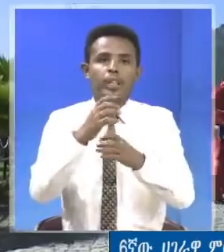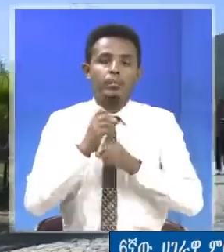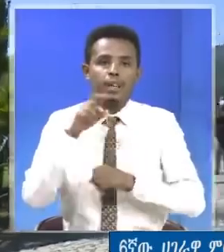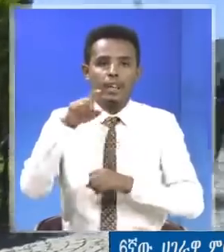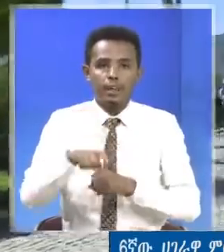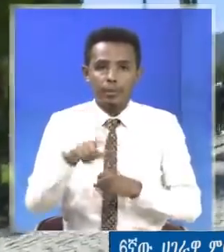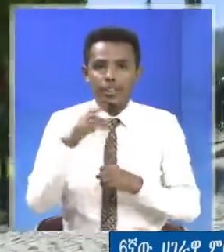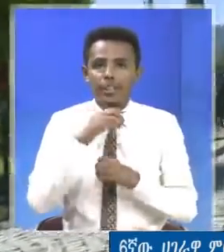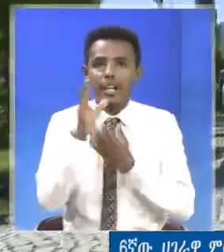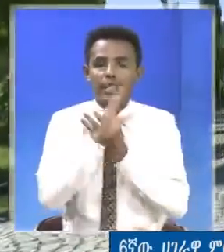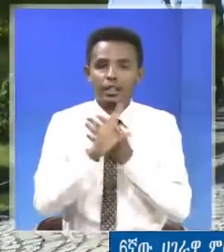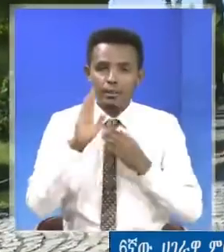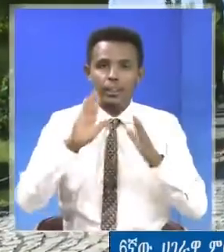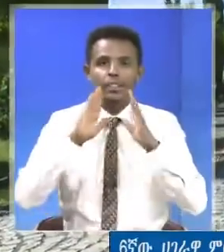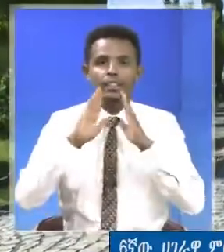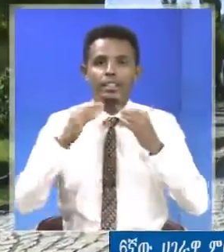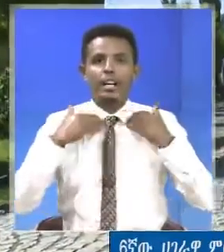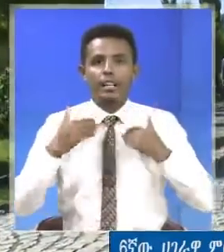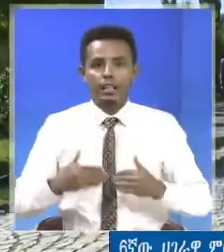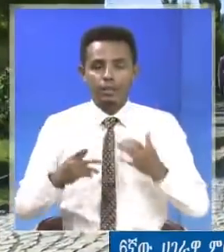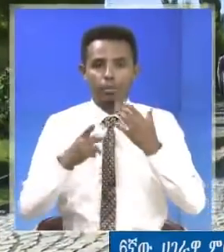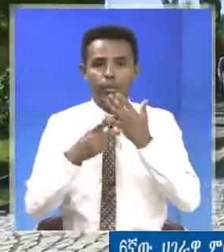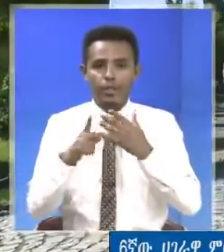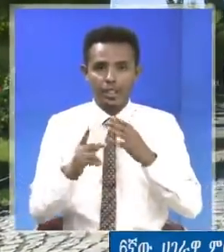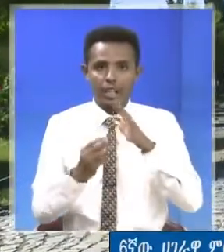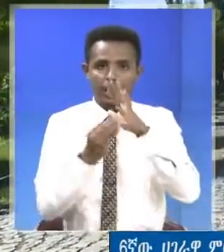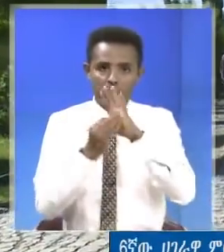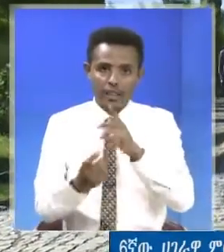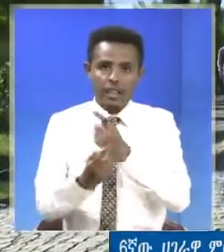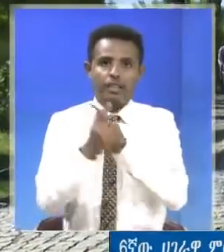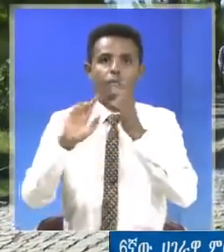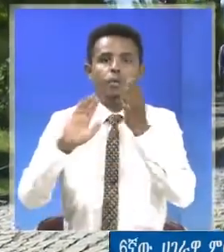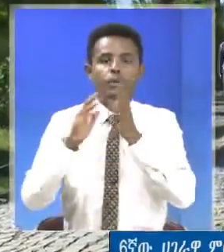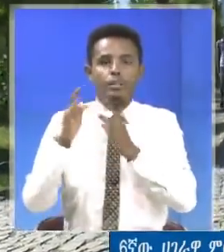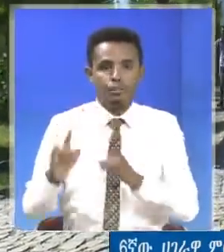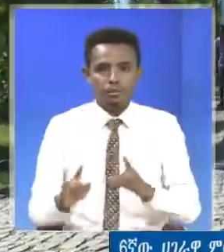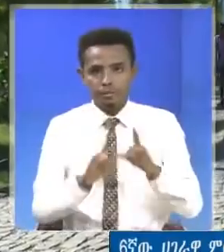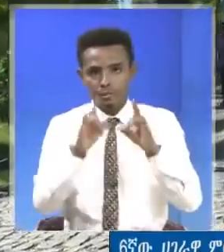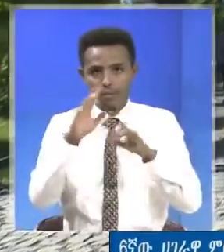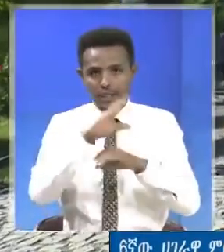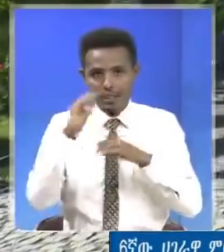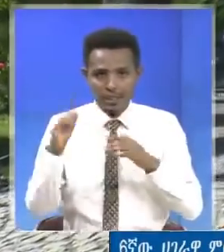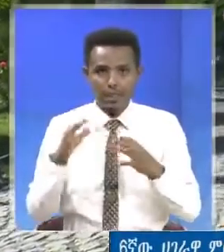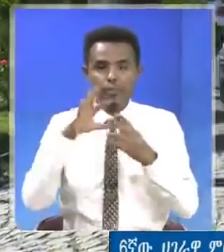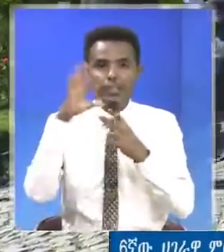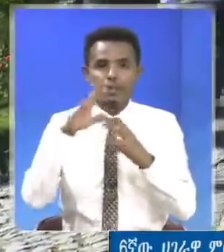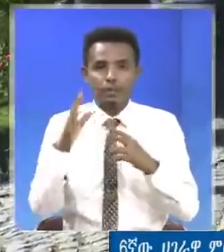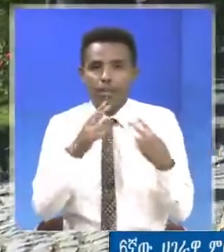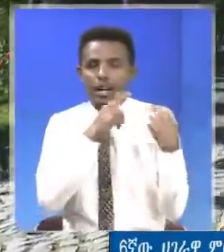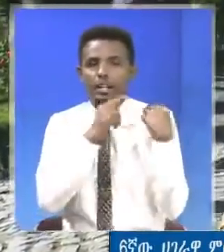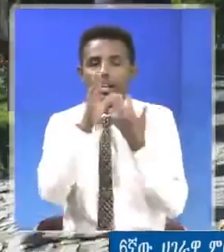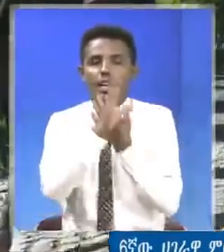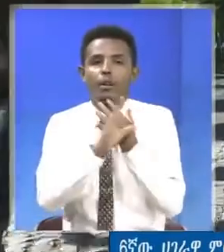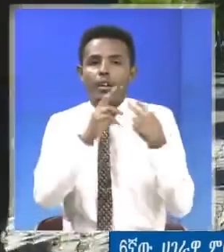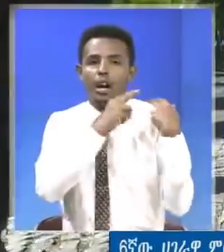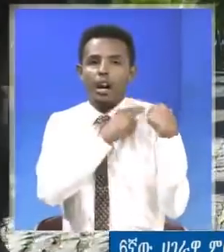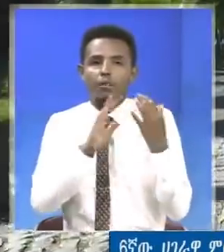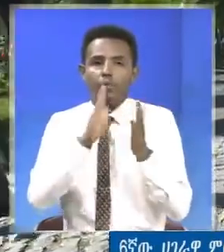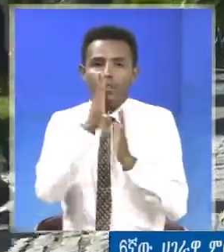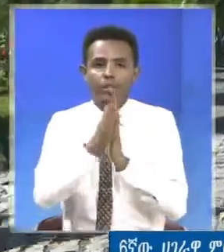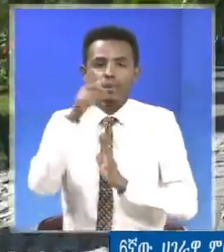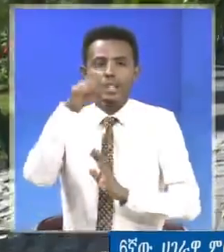የሀገሪቱ የጸጥታ አካልም ከፖለቲካ ተጽዕኖ ነጻ በሆነ መልኩ የምርጫውን ሰላማዊነት በማረጋገጥ ሀገራዊ ኃላፊነቱን ሊወጣ